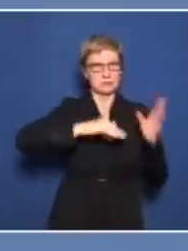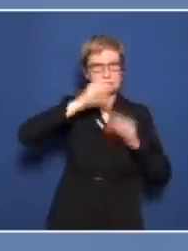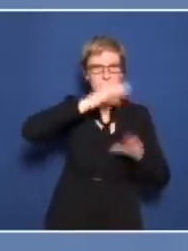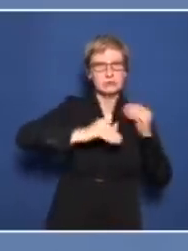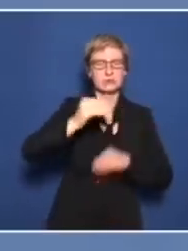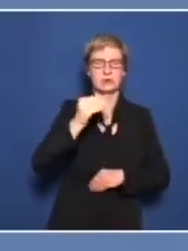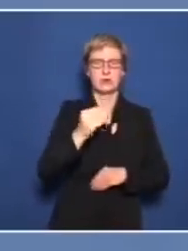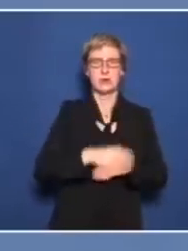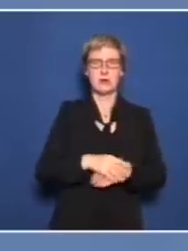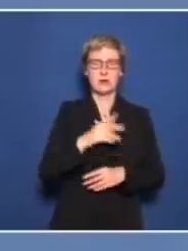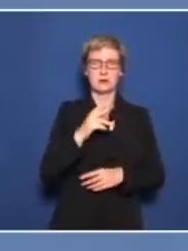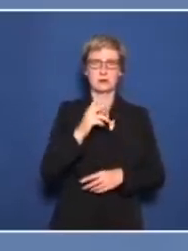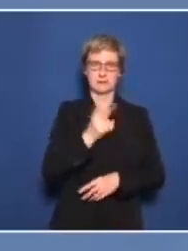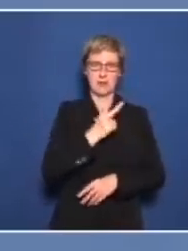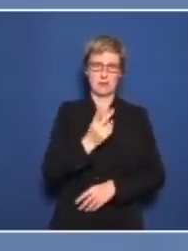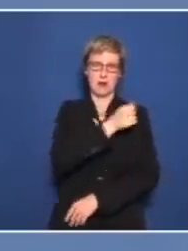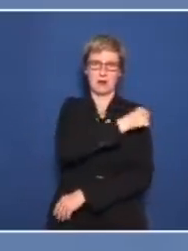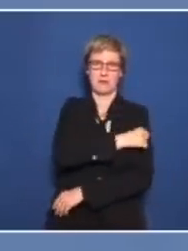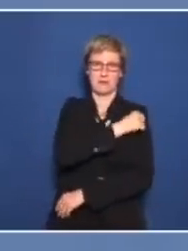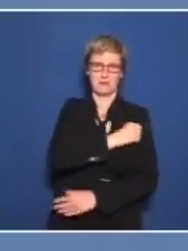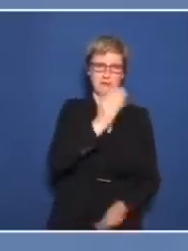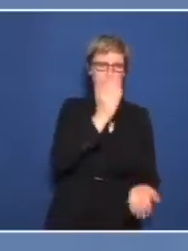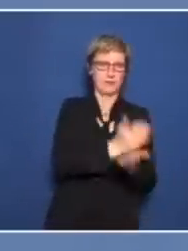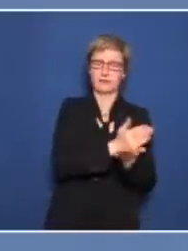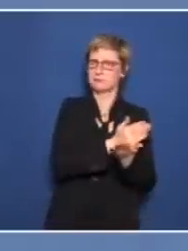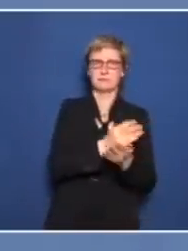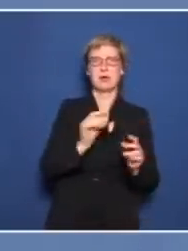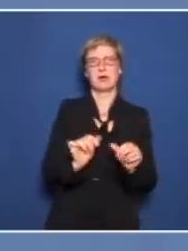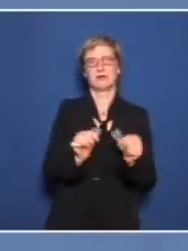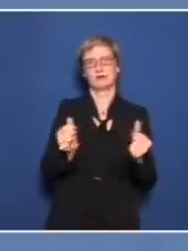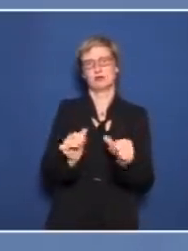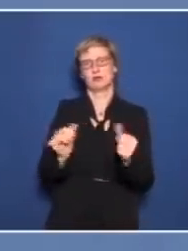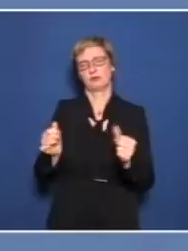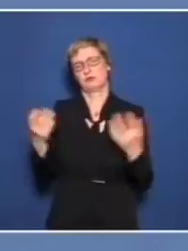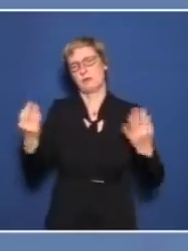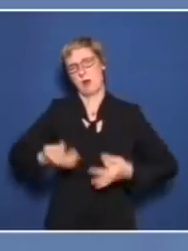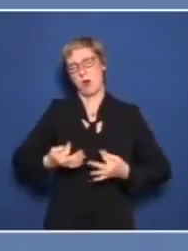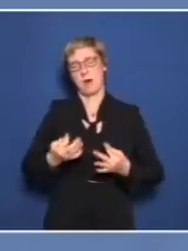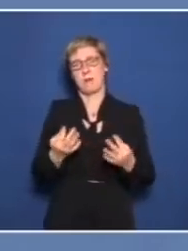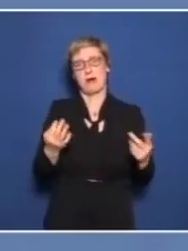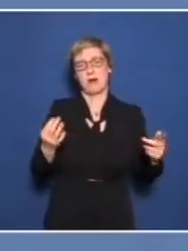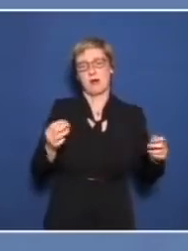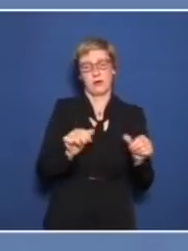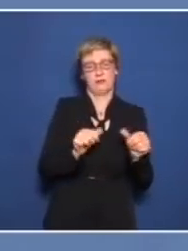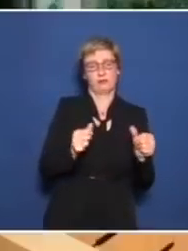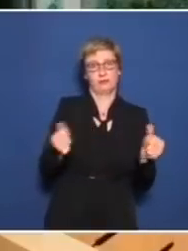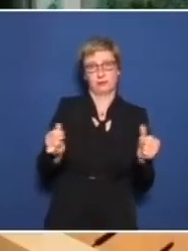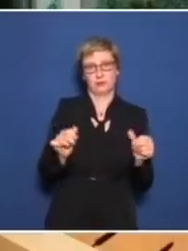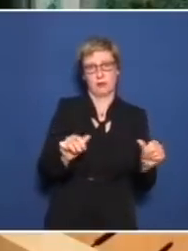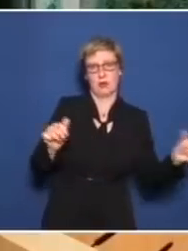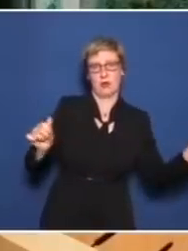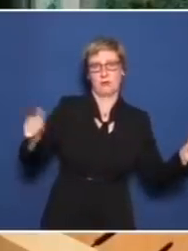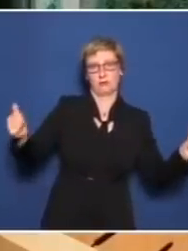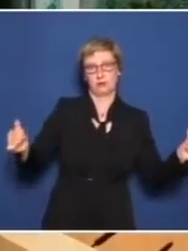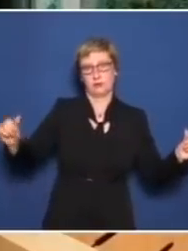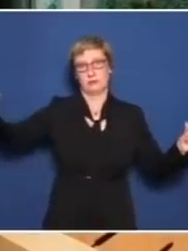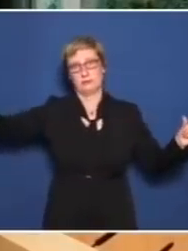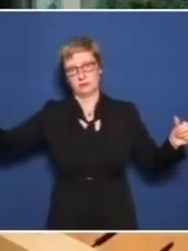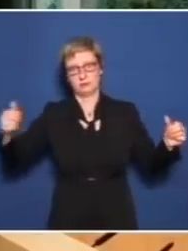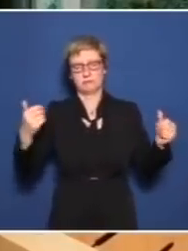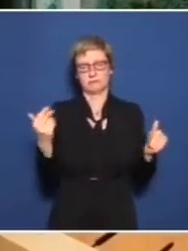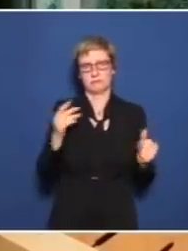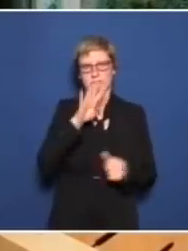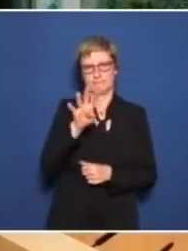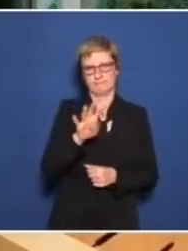öfter impfen müssen. Das ist klar, aber die Zeitabstände können wir Ihnen einfach noch nicht sagen. Vielleicht noch mal grundsätzlich jetzt zu